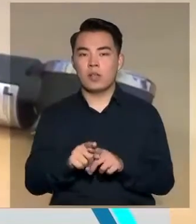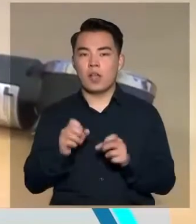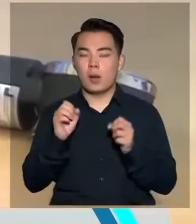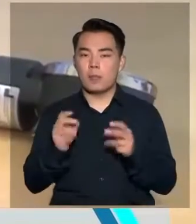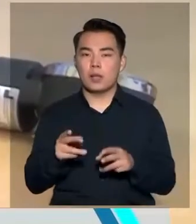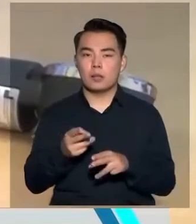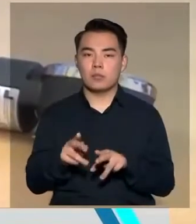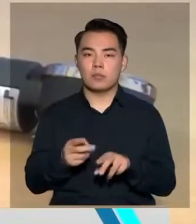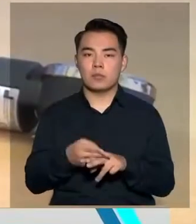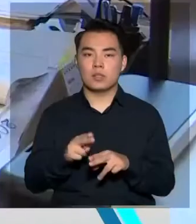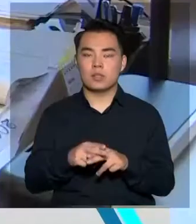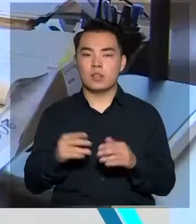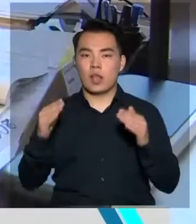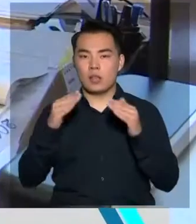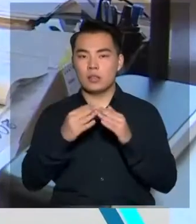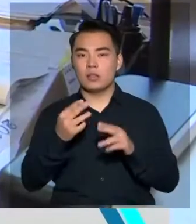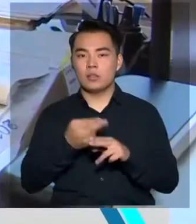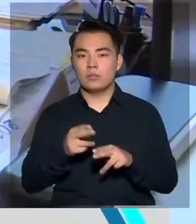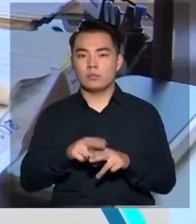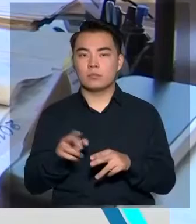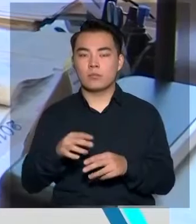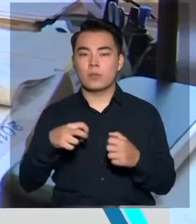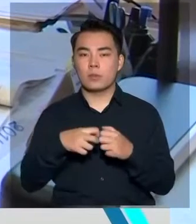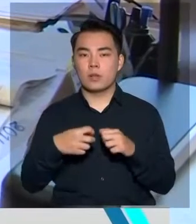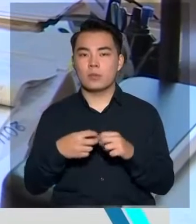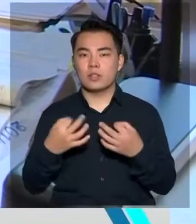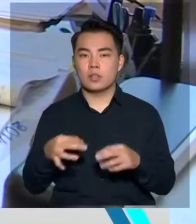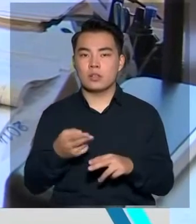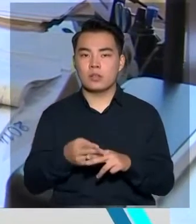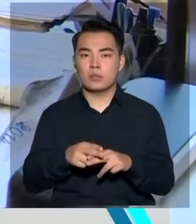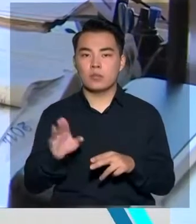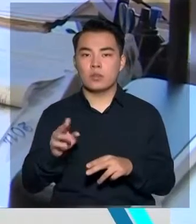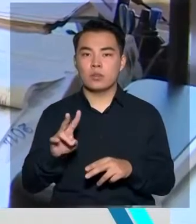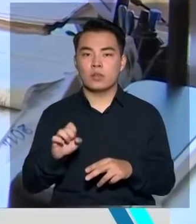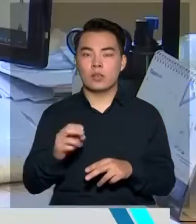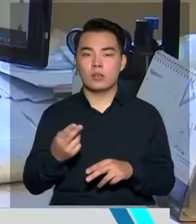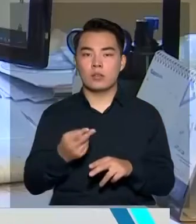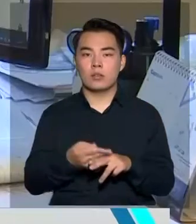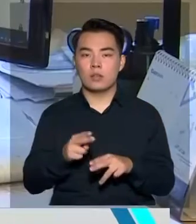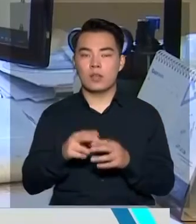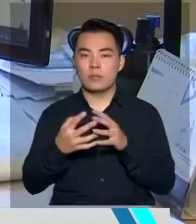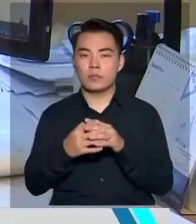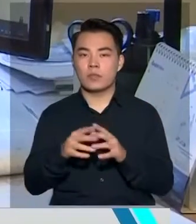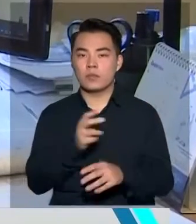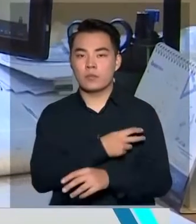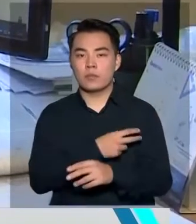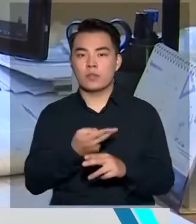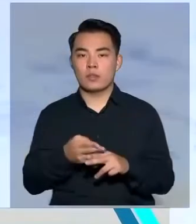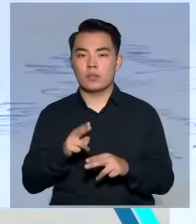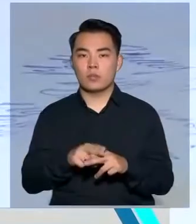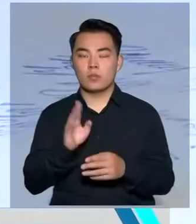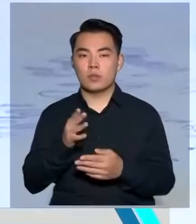неприспособленных зданиях для решения этих проблем в стране реализует национальный проект модернизация сельского здравоохранения